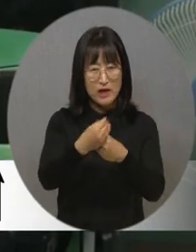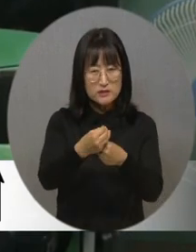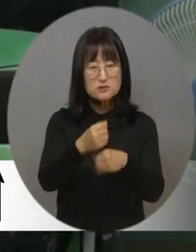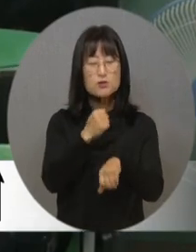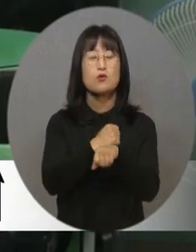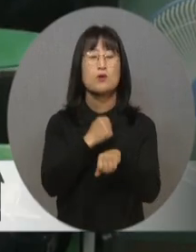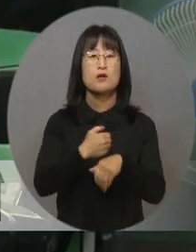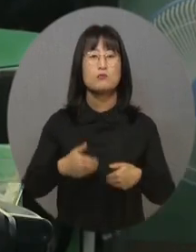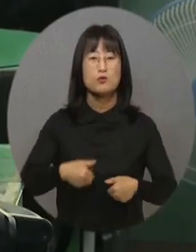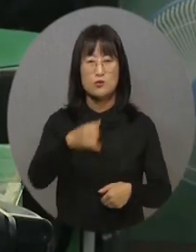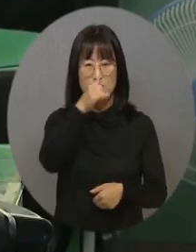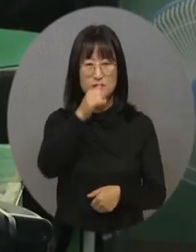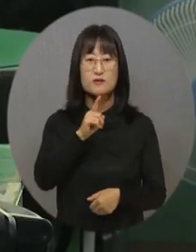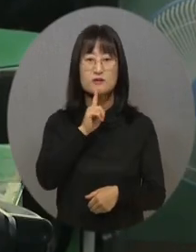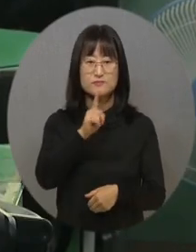한다고 주문했습니다